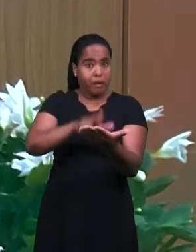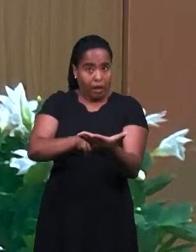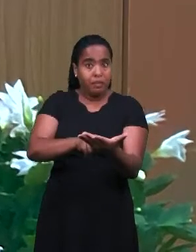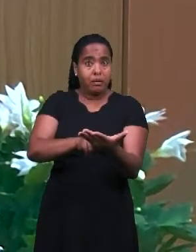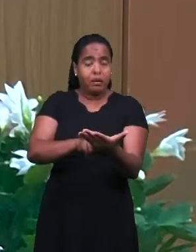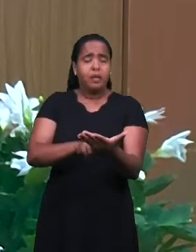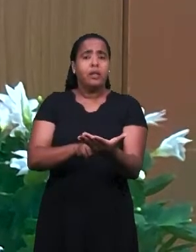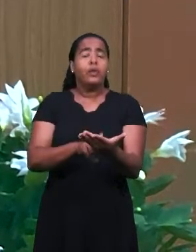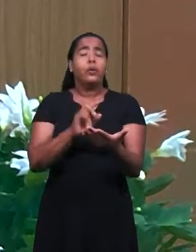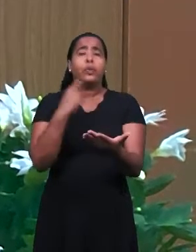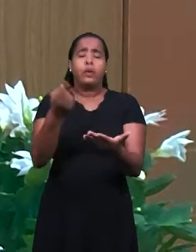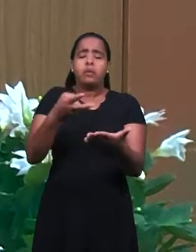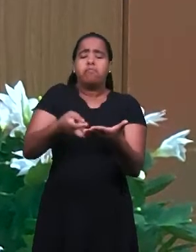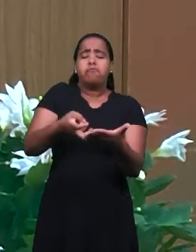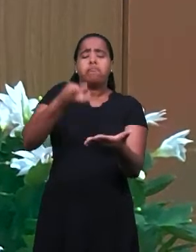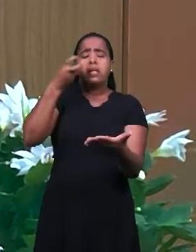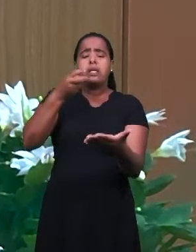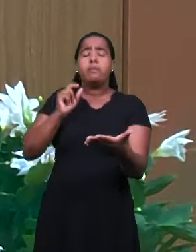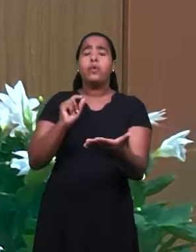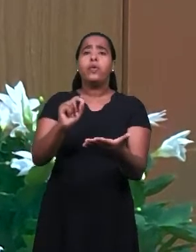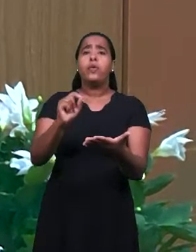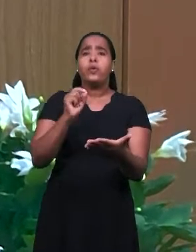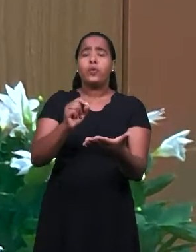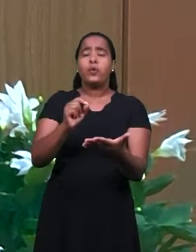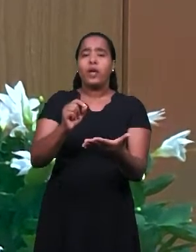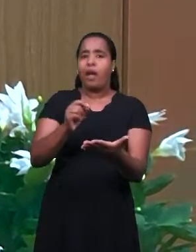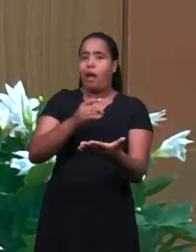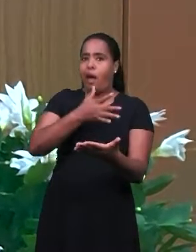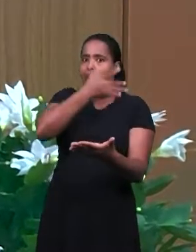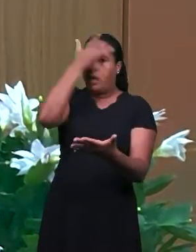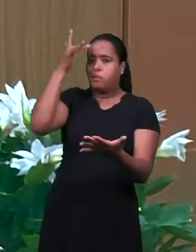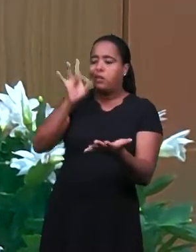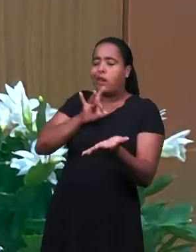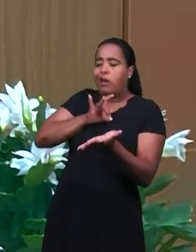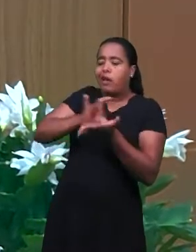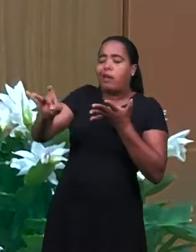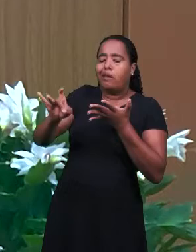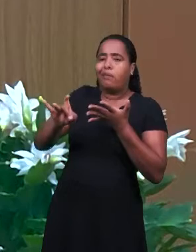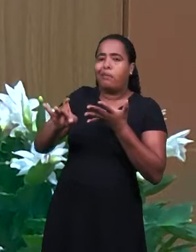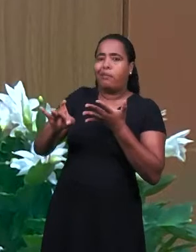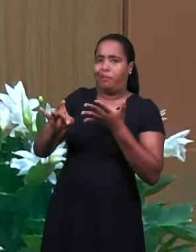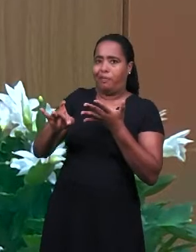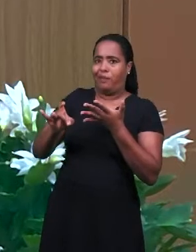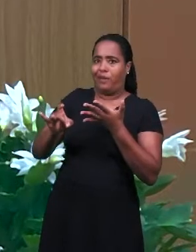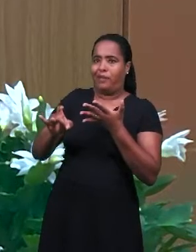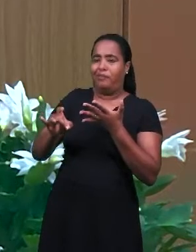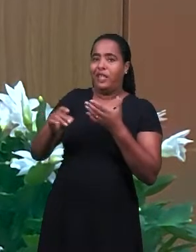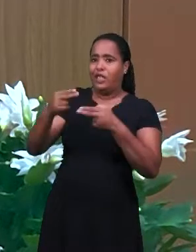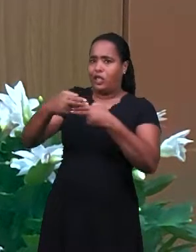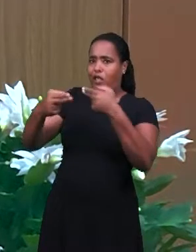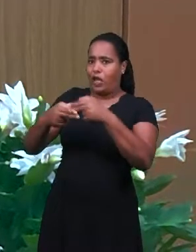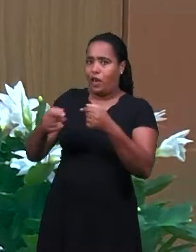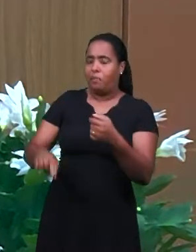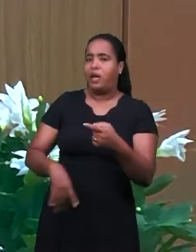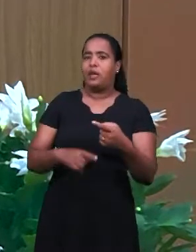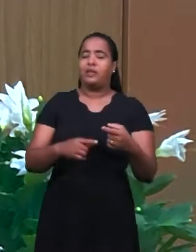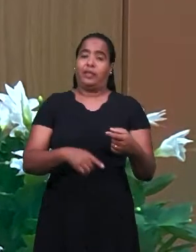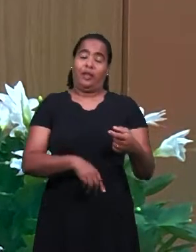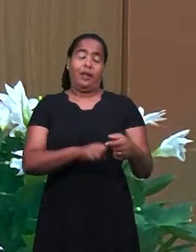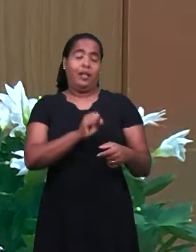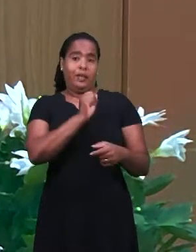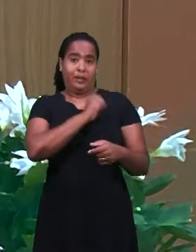внимание на факты, мы видим, что враги Неемии, этого Санавала,